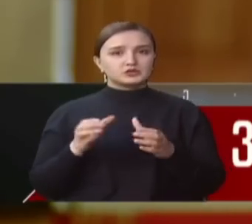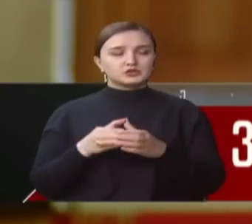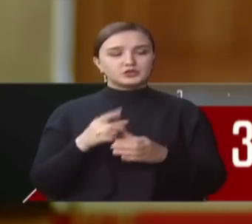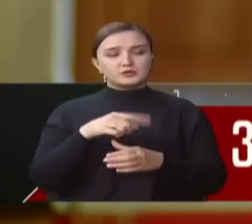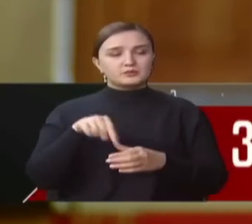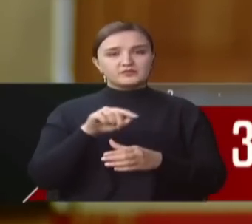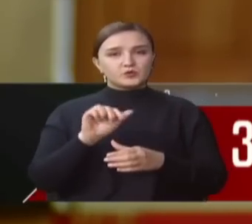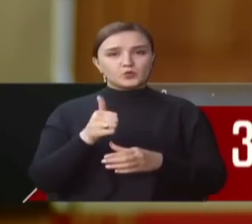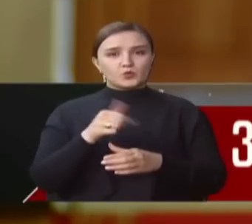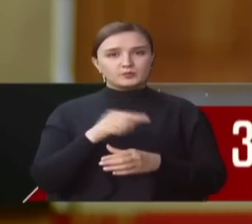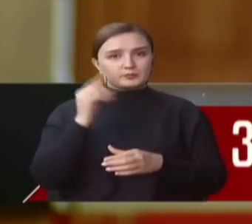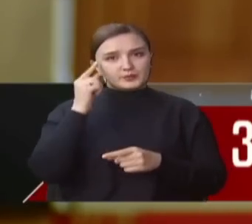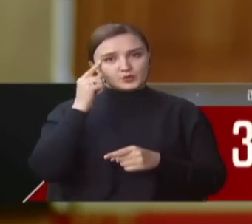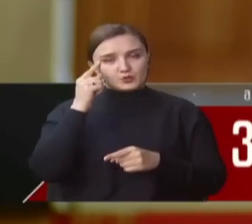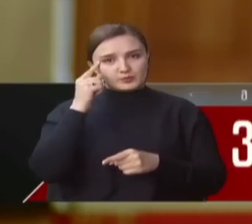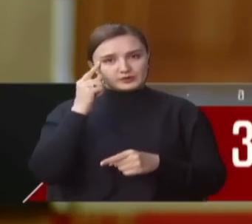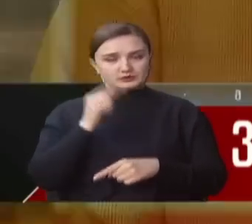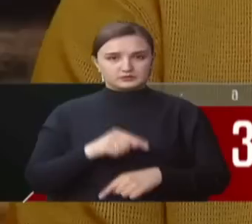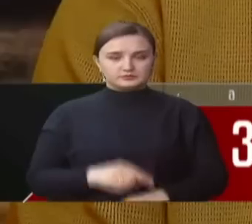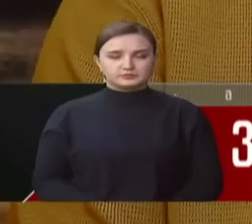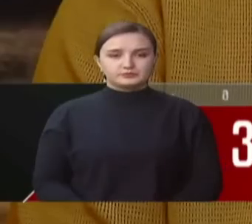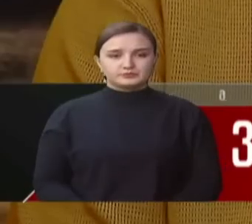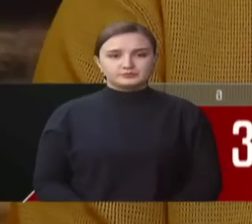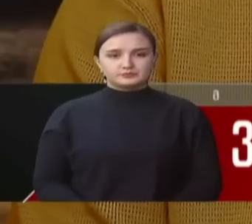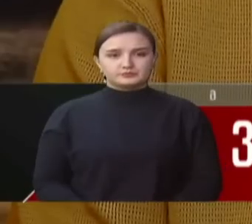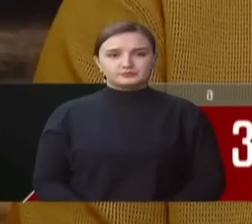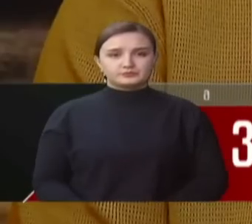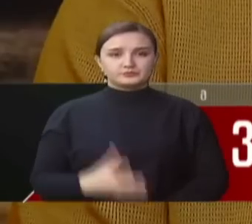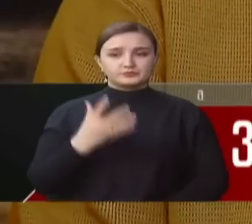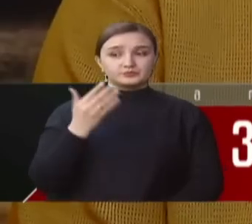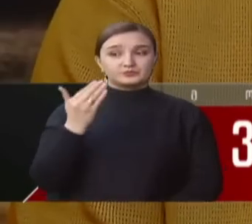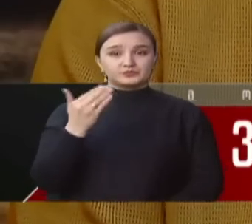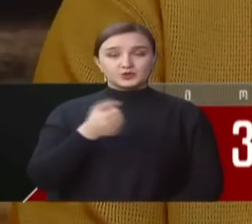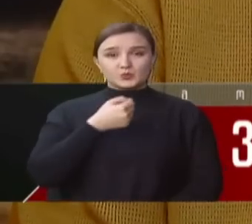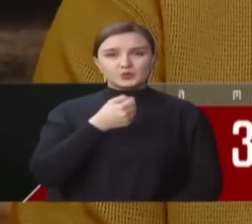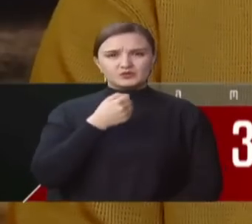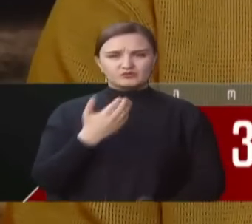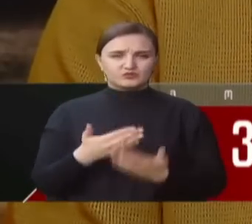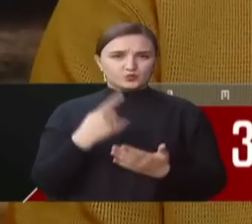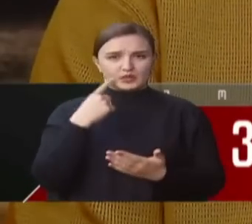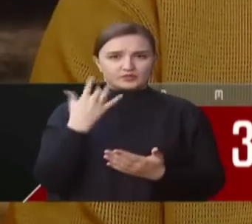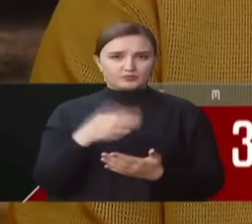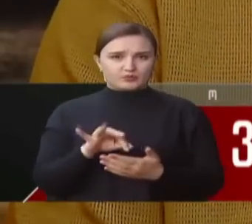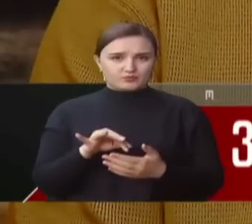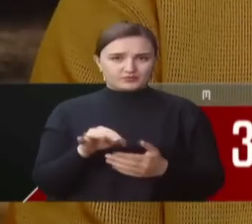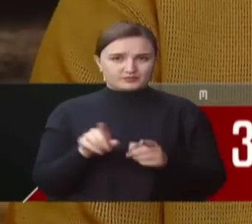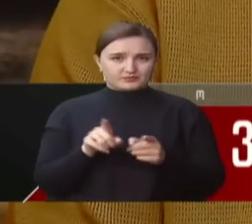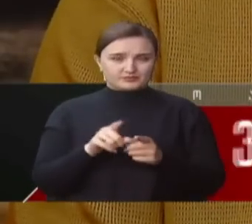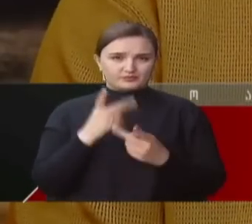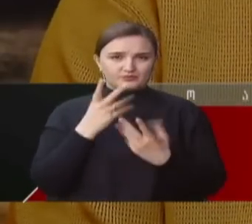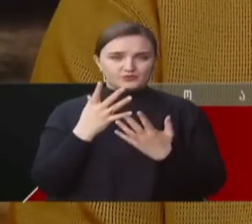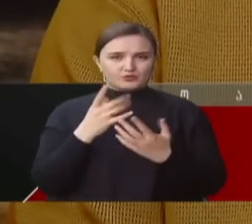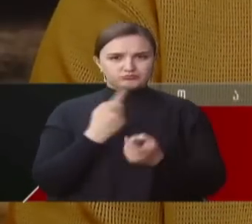ჩვენ ხშირად ვხედავთ ნაციონალურ მოძრაობის გვერდით. Მისია ეს ინტერვიუ იყო უტიფრობის ერთ-ერთი